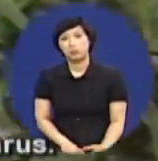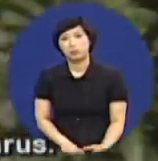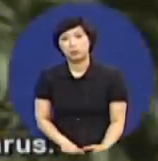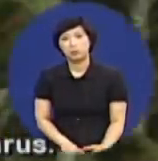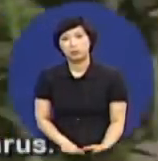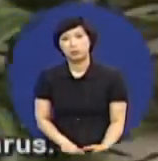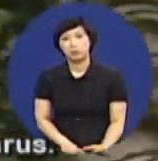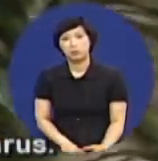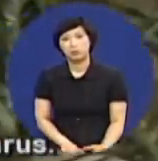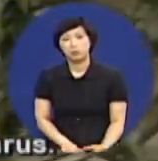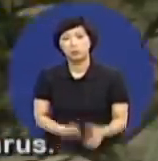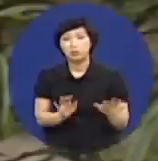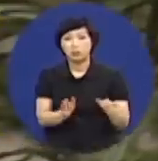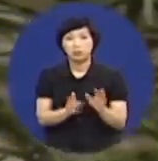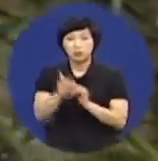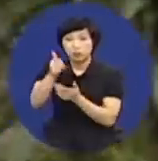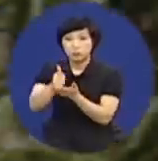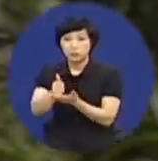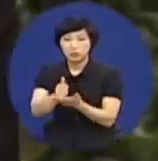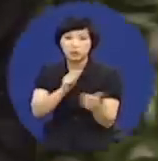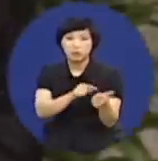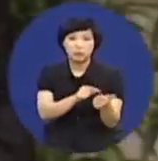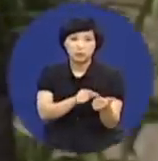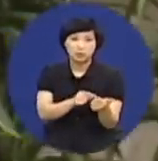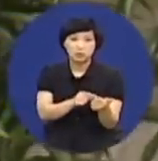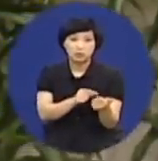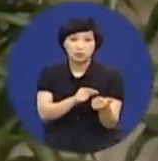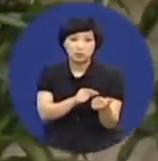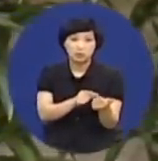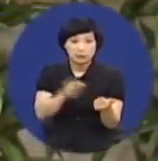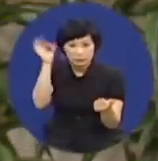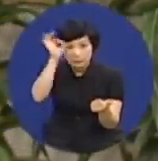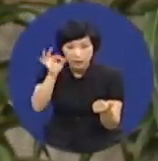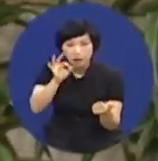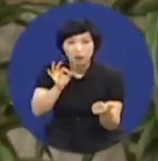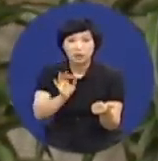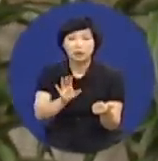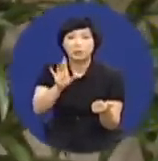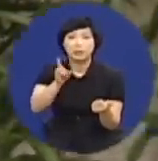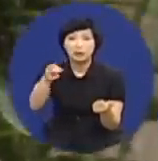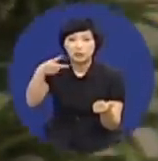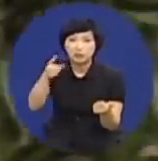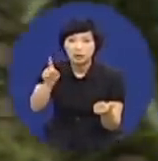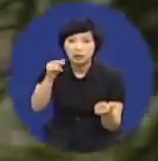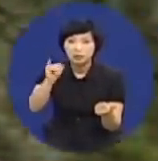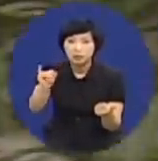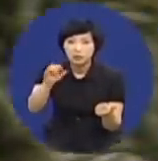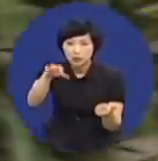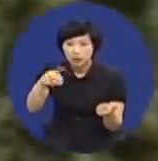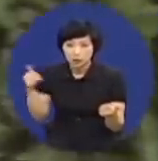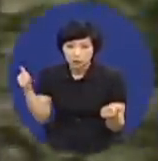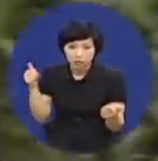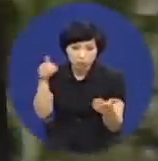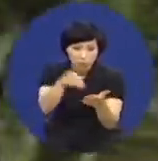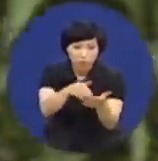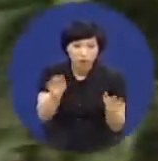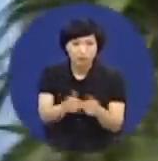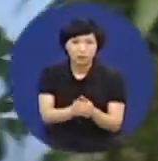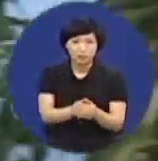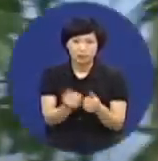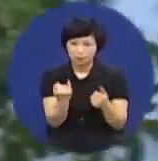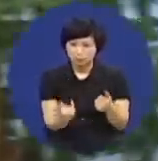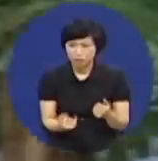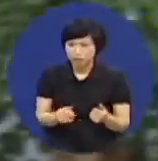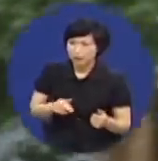ニアの都の門の前に立ちました。ラザロの姉妹マルタが走ってきて、主よ、もしここ